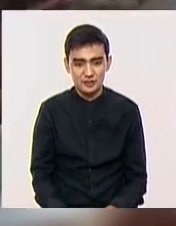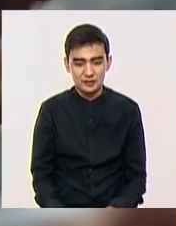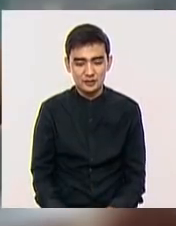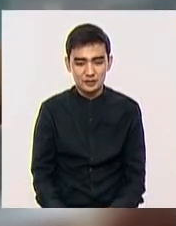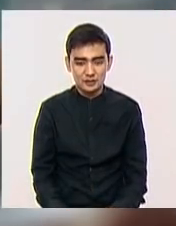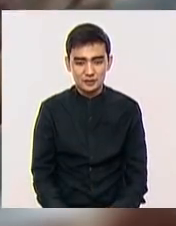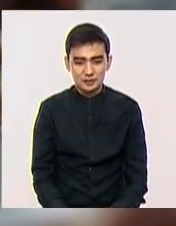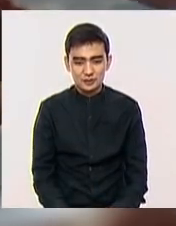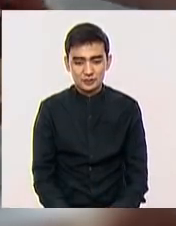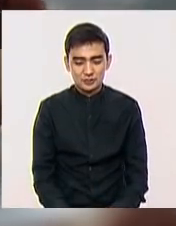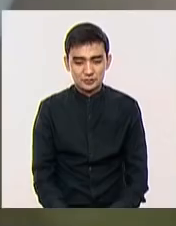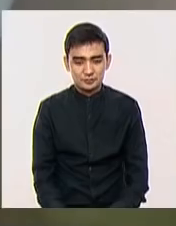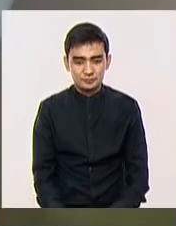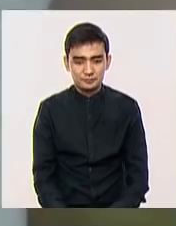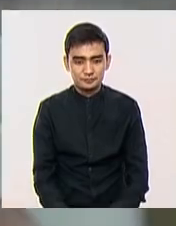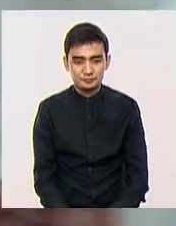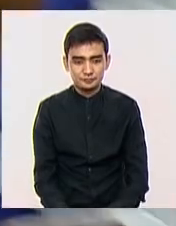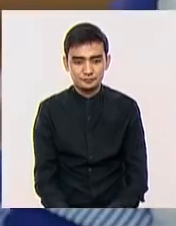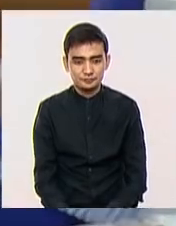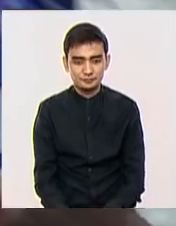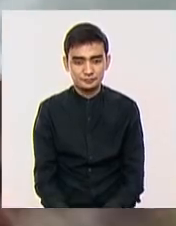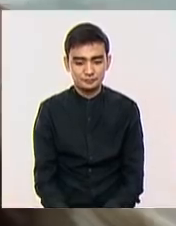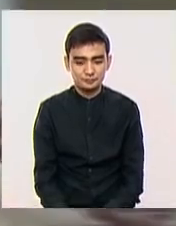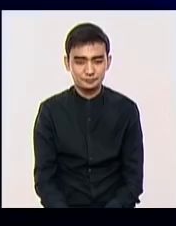Карабаев, Сергей Шуйский, Информбюро, Алматы.